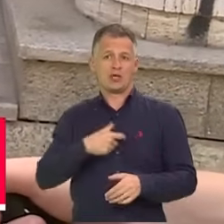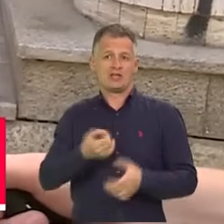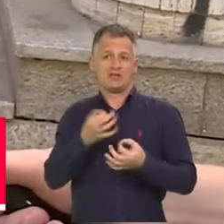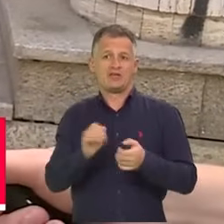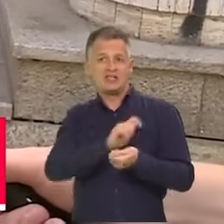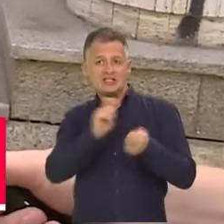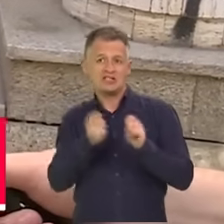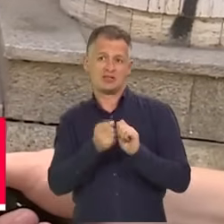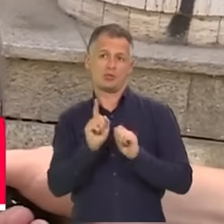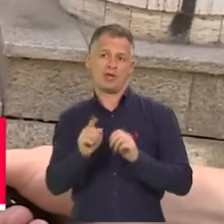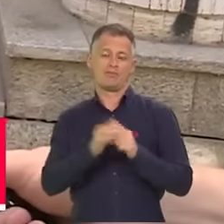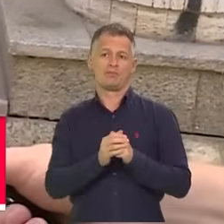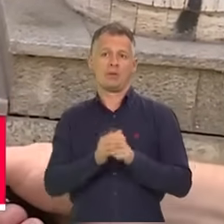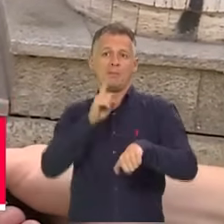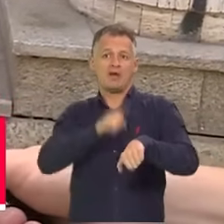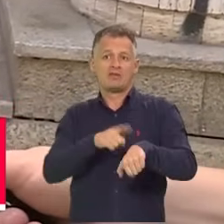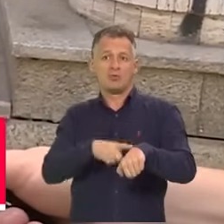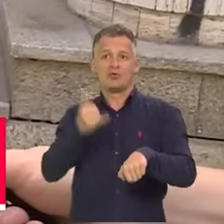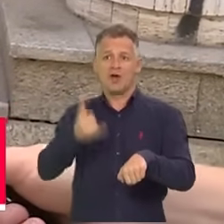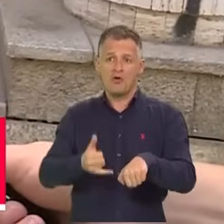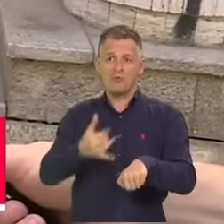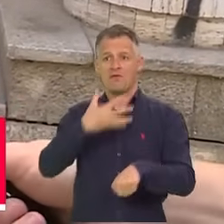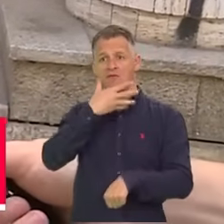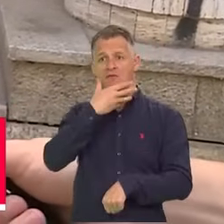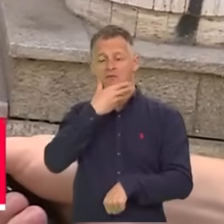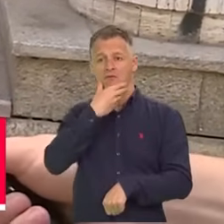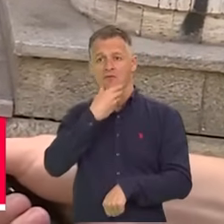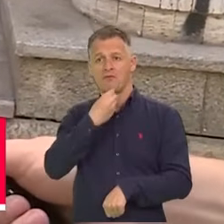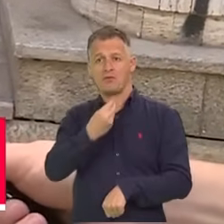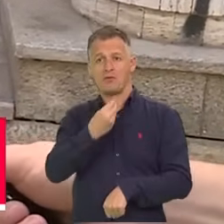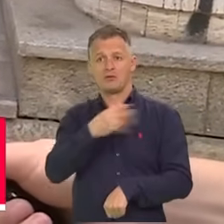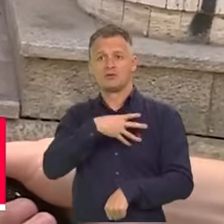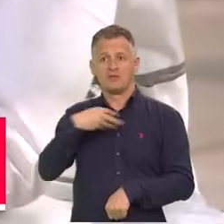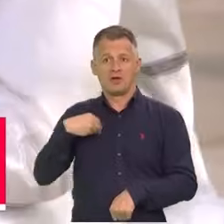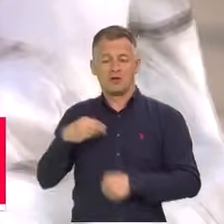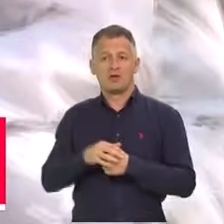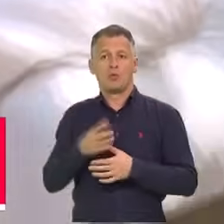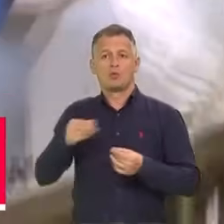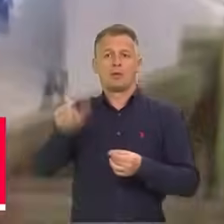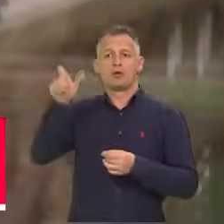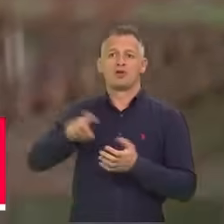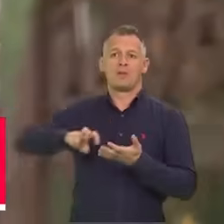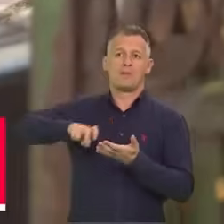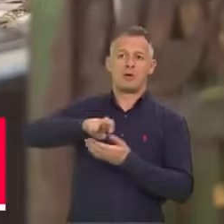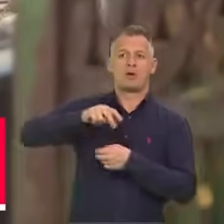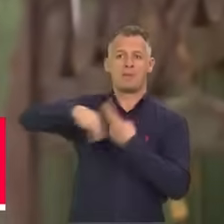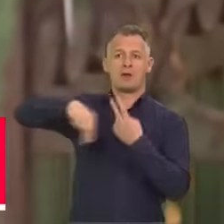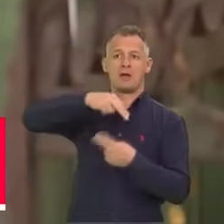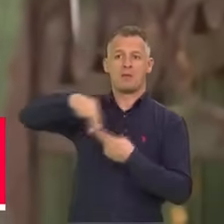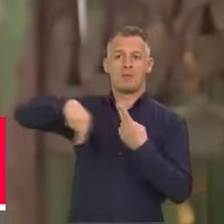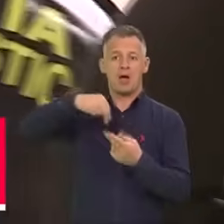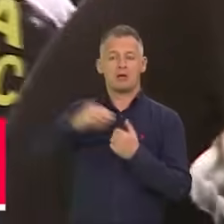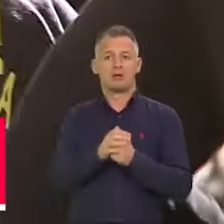asta. Pe vremea asta frumoasă, multă lume iese la plimbare și vă dați seama, e cu totul și cu